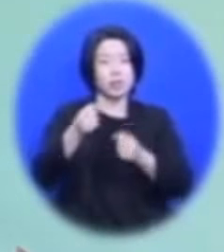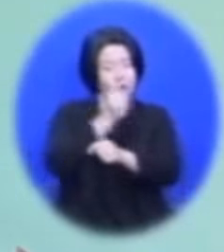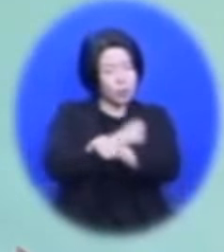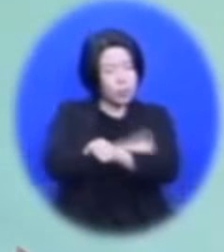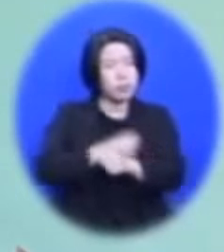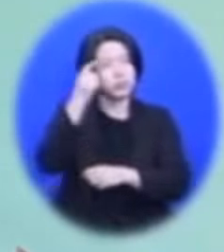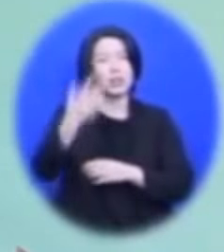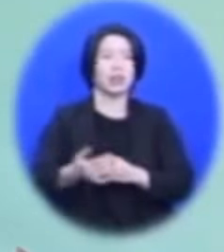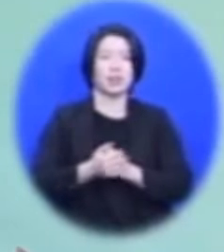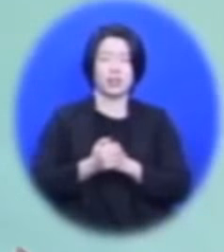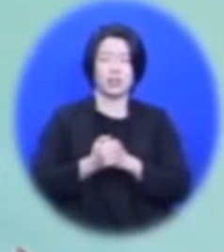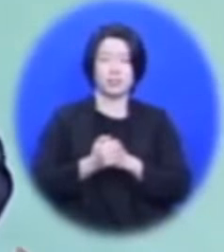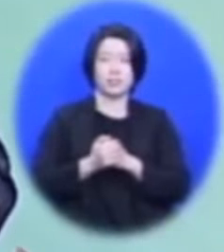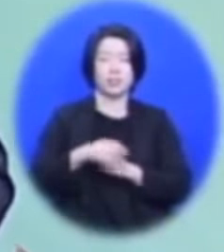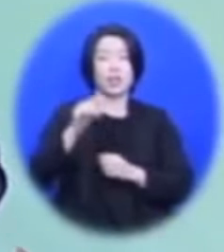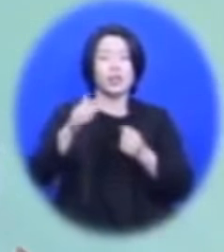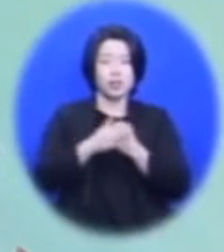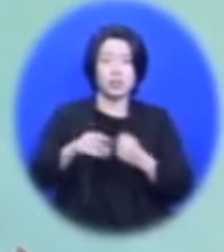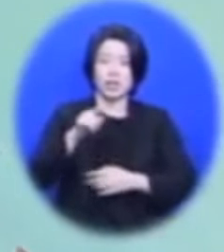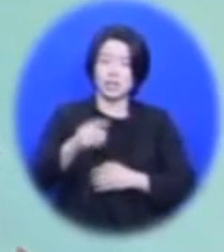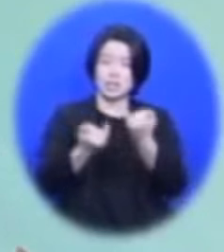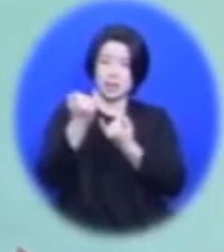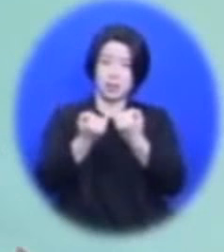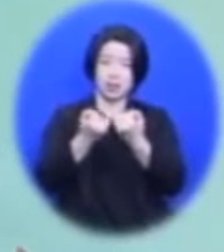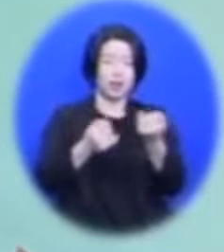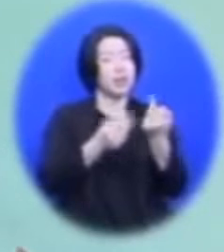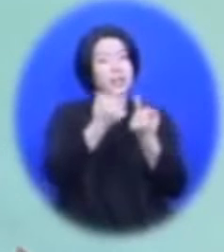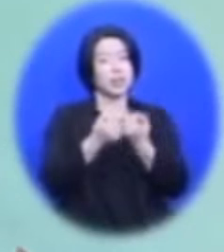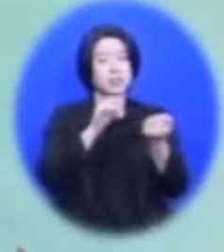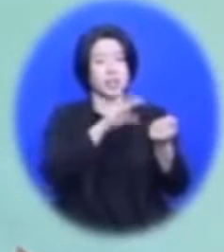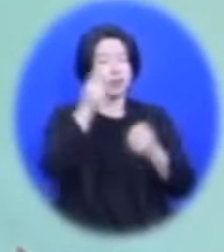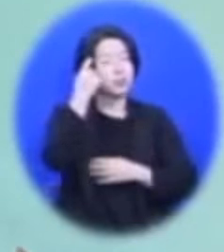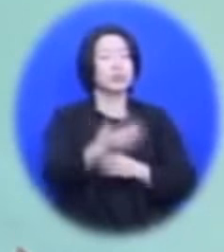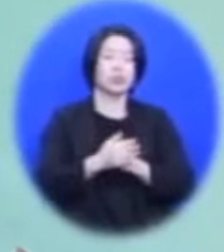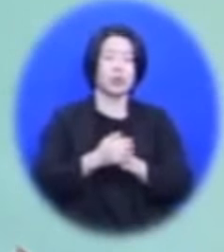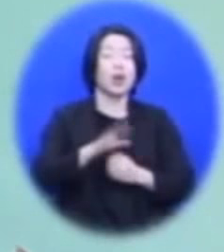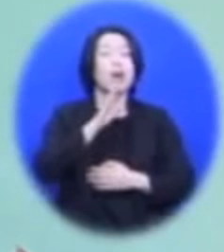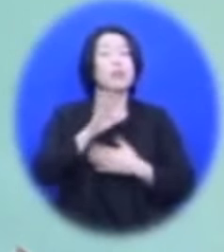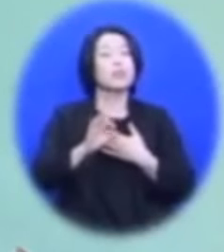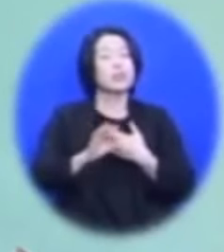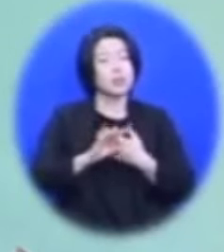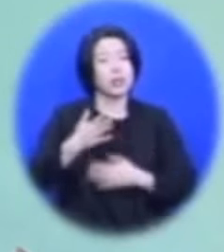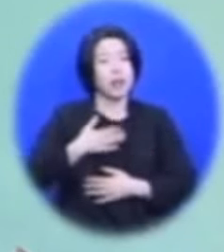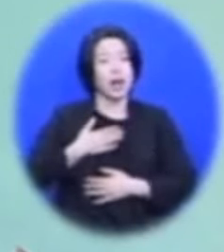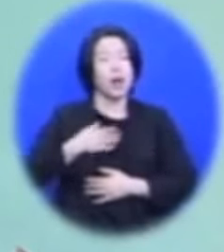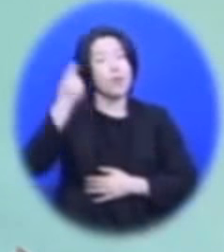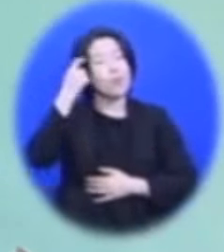하니? 그랬더니 이 자매가 그 형제에게 물었어요. 그런 나와 왜 결혼하려고